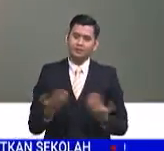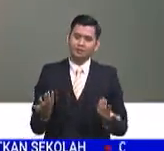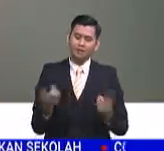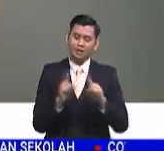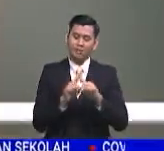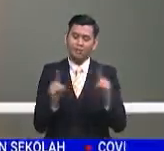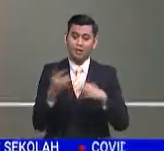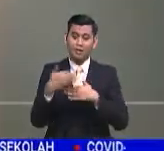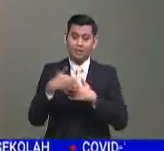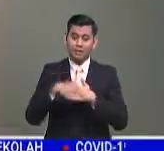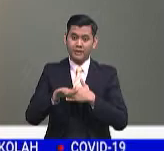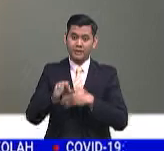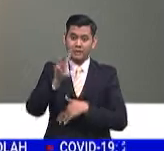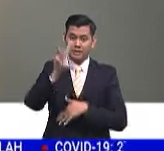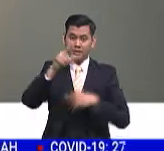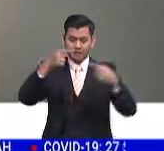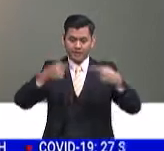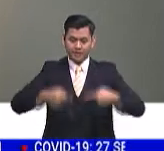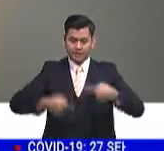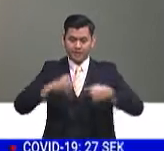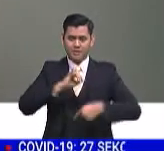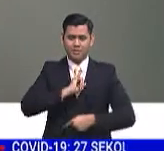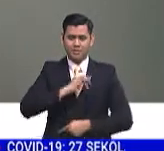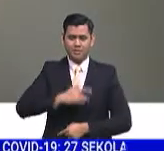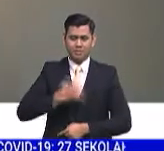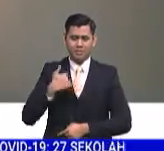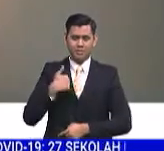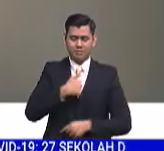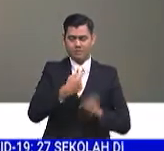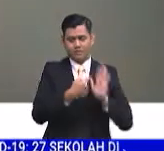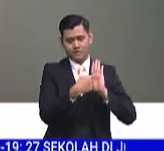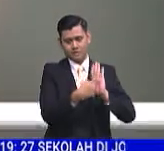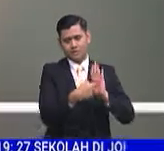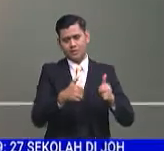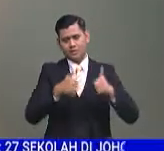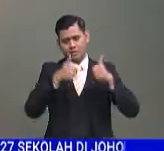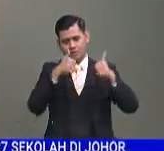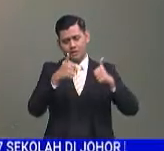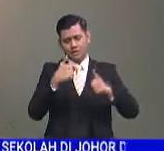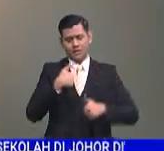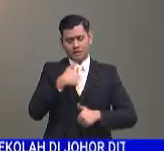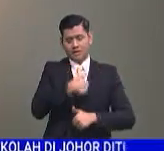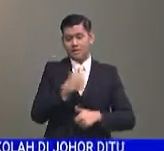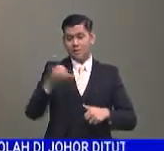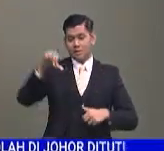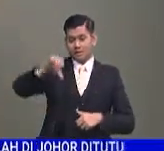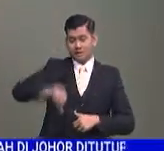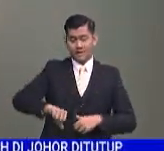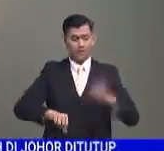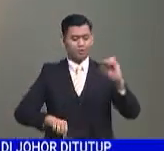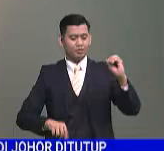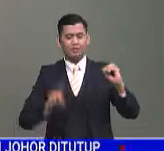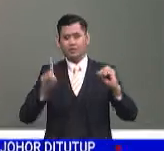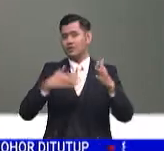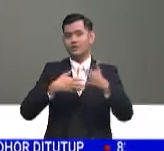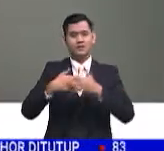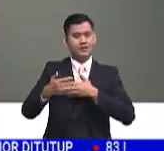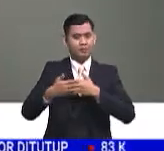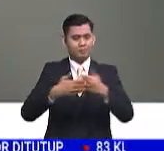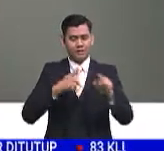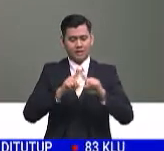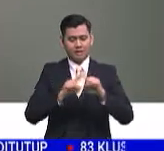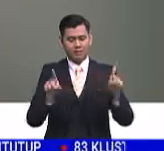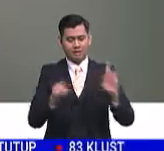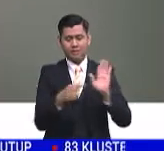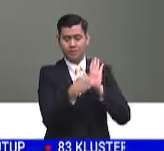Tetapi selepas tiga perlawanan, I think we achieve a lot more yesterday dari segi walaupun kita tewas 0-1, tapi dari segi circle penetration,